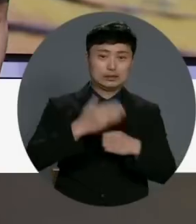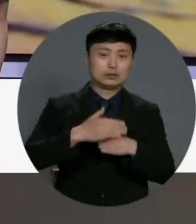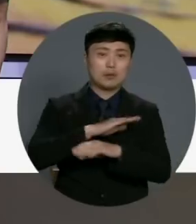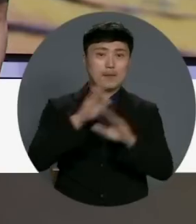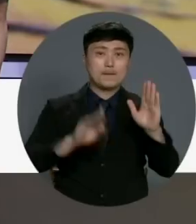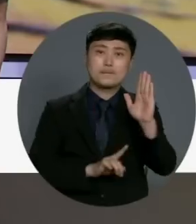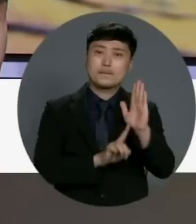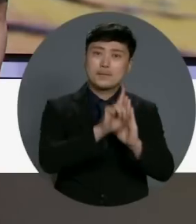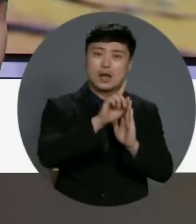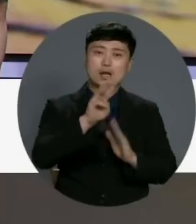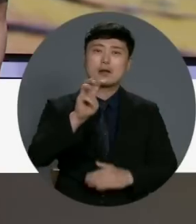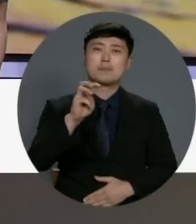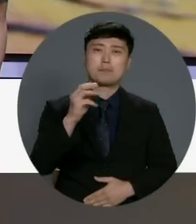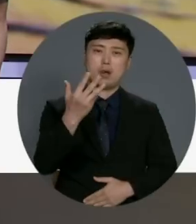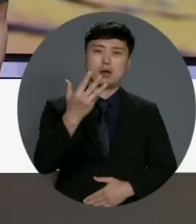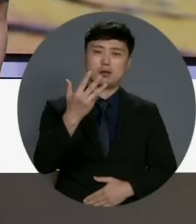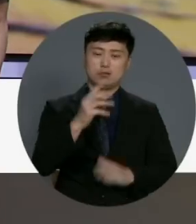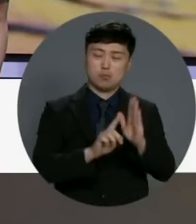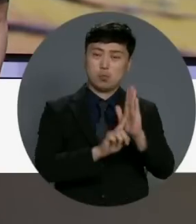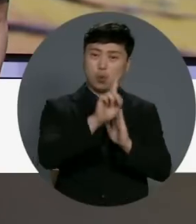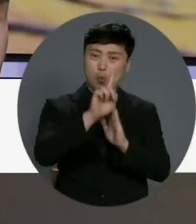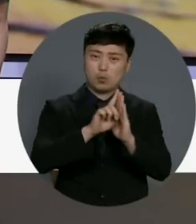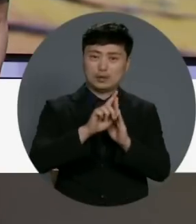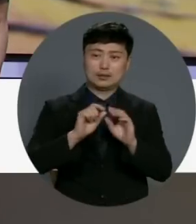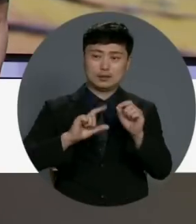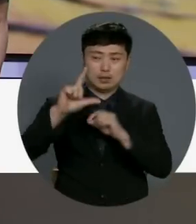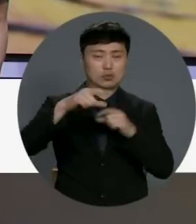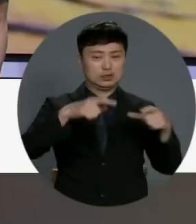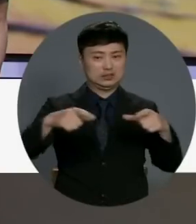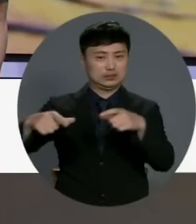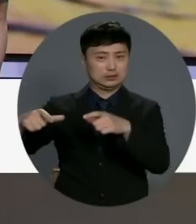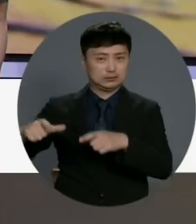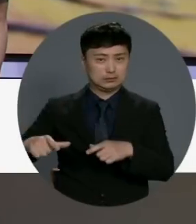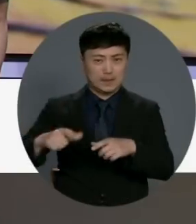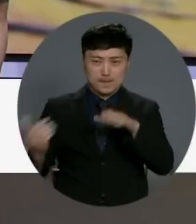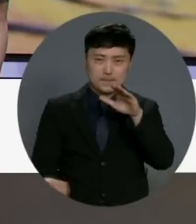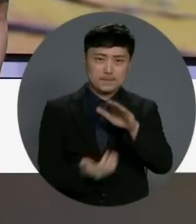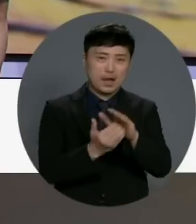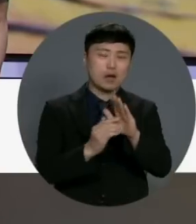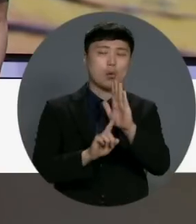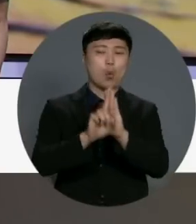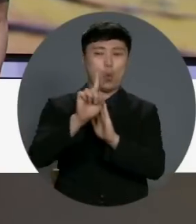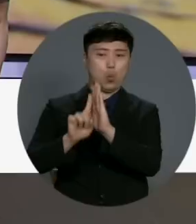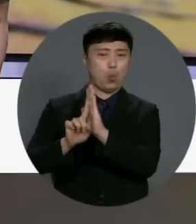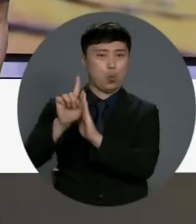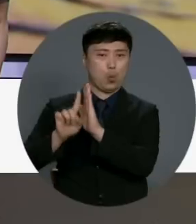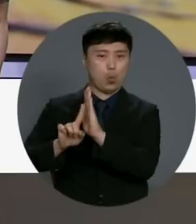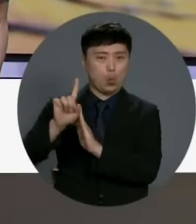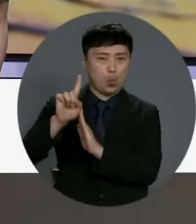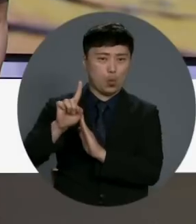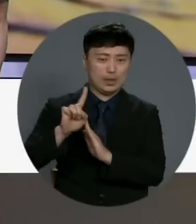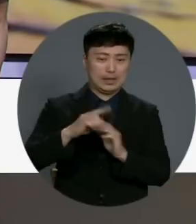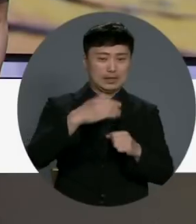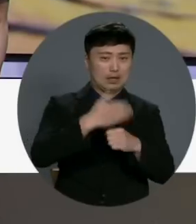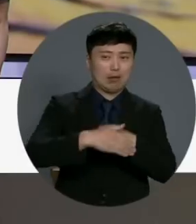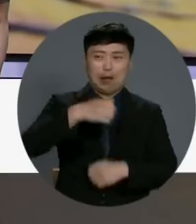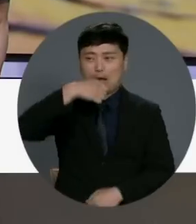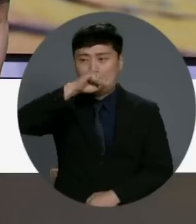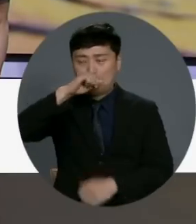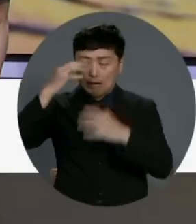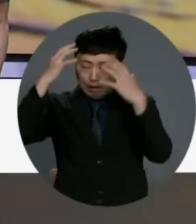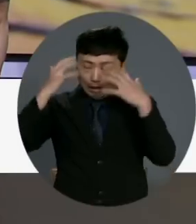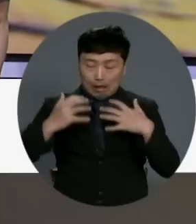기온이 38도 가까이 치솟는 등 대부분 지역이 올 들어 가장 높은 기온을 기록했습니다. 대포리카라는 말이